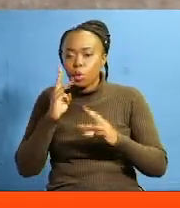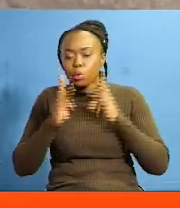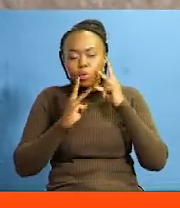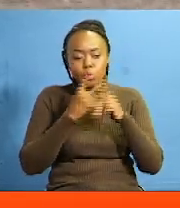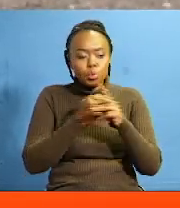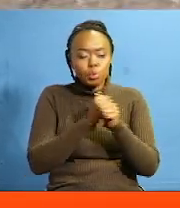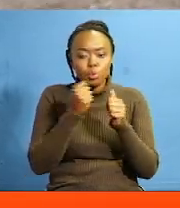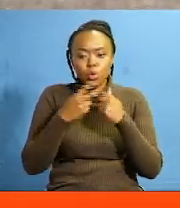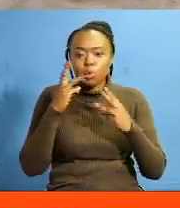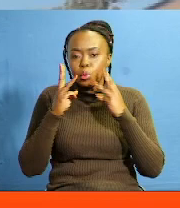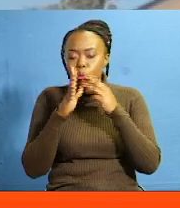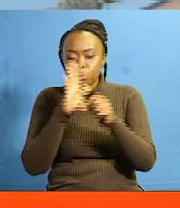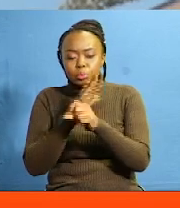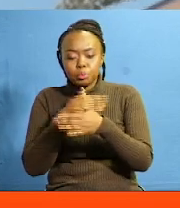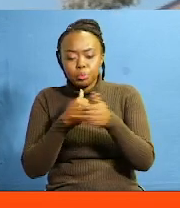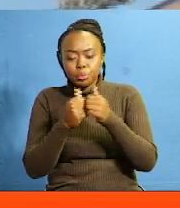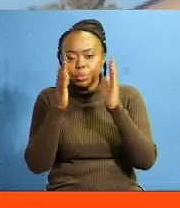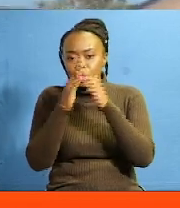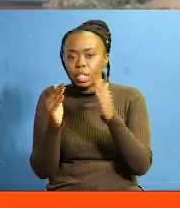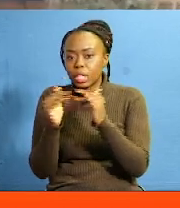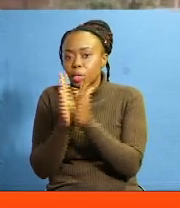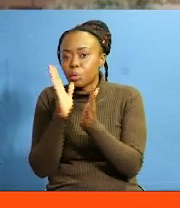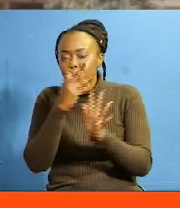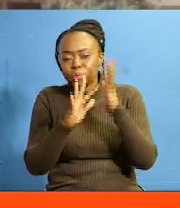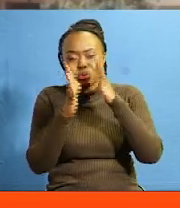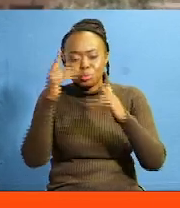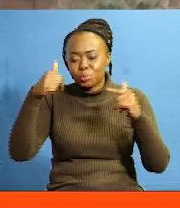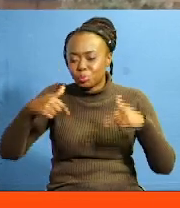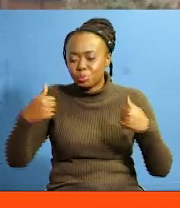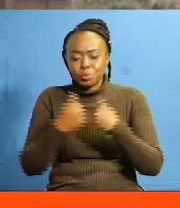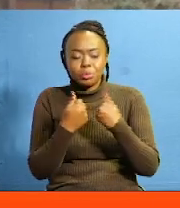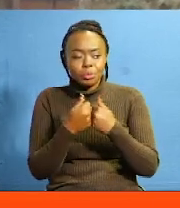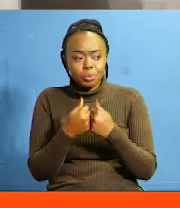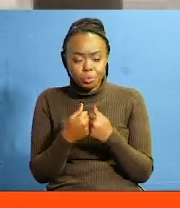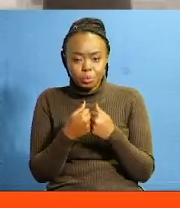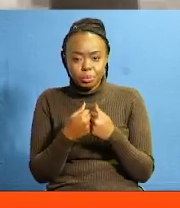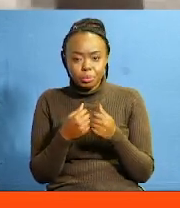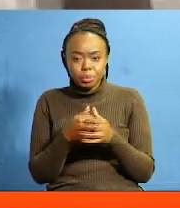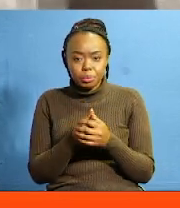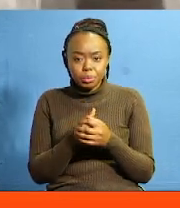mwa wenyeji wanaohangaika baada ya nyumba zaidi kuteketezwa asubuhi ya leo.